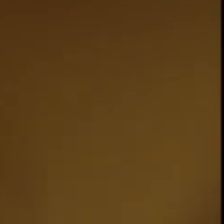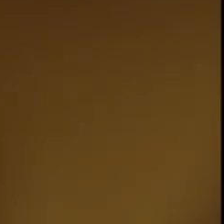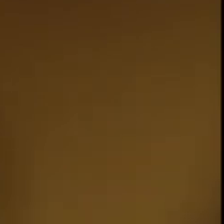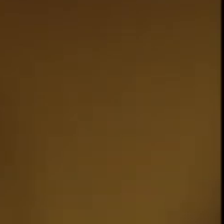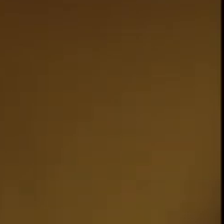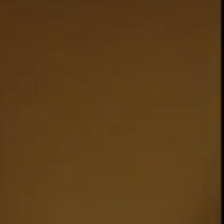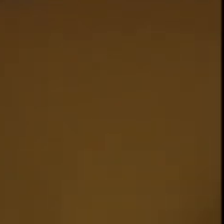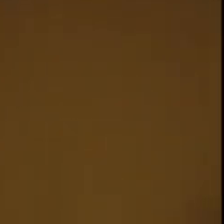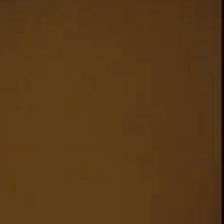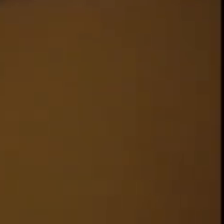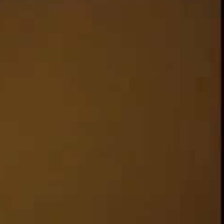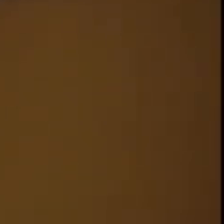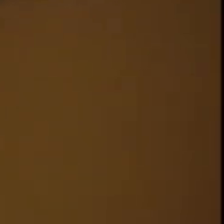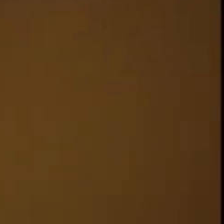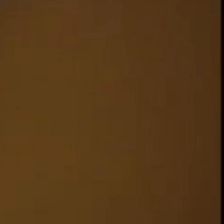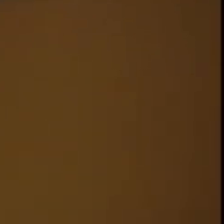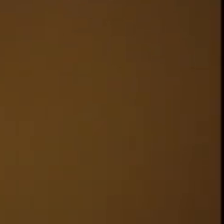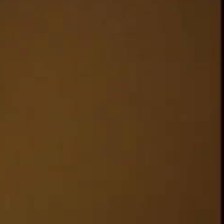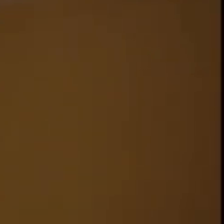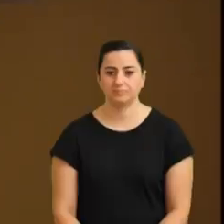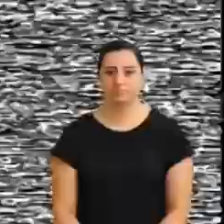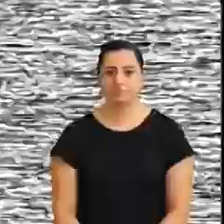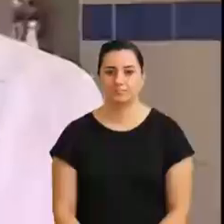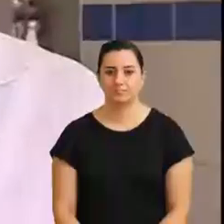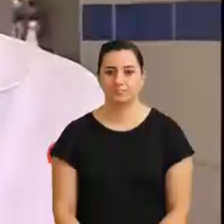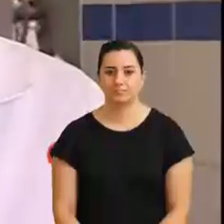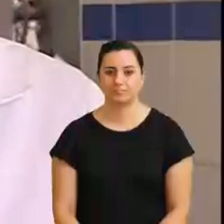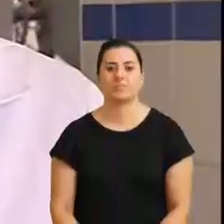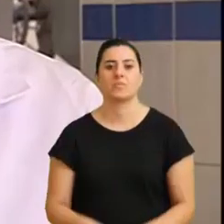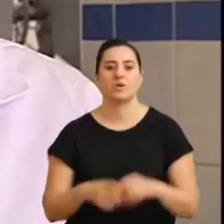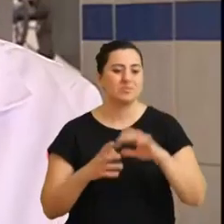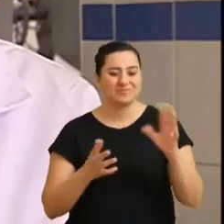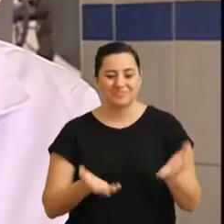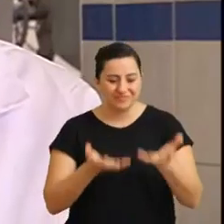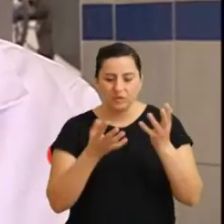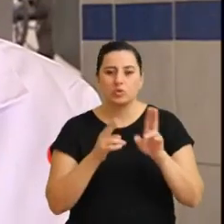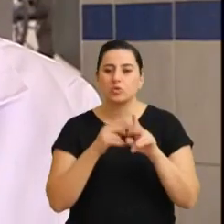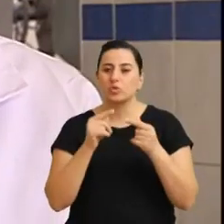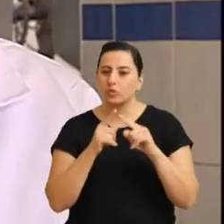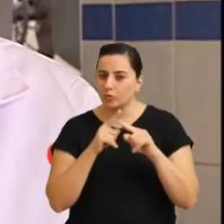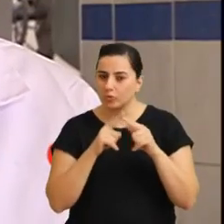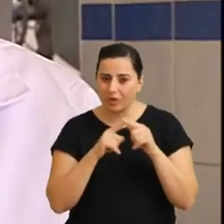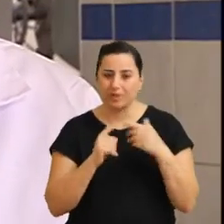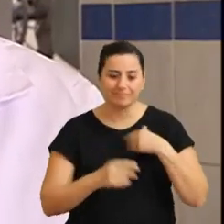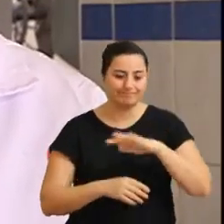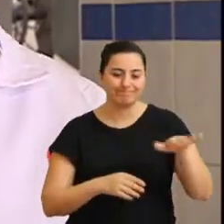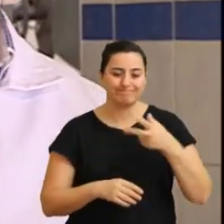Sıvının toplandığı bir kazan. Karıştırıcı çalışmaya devam ediyor. Posaları yani küspeleri temizlemek